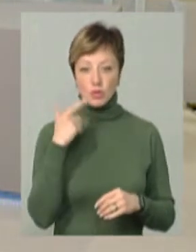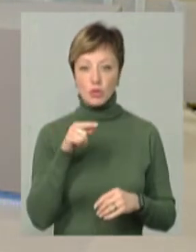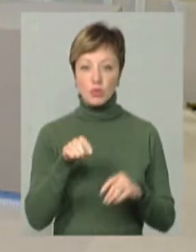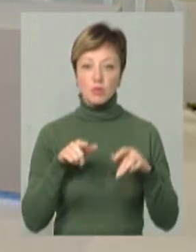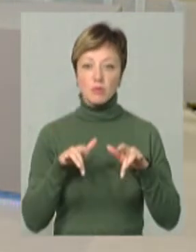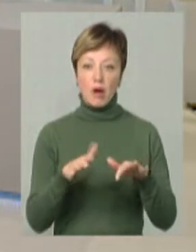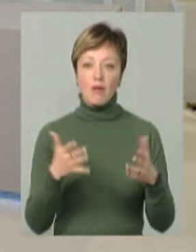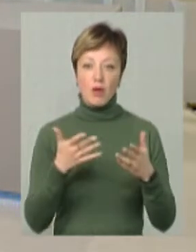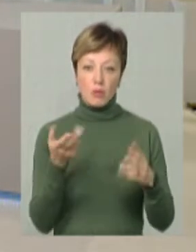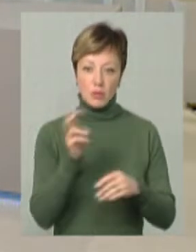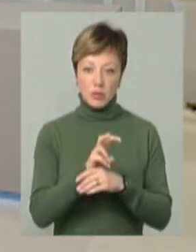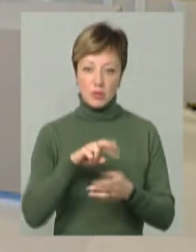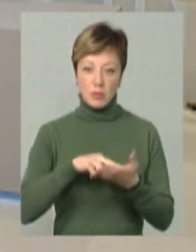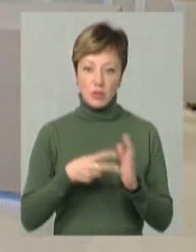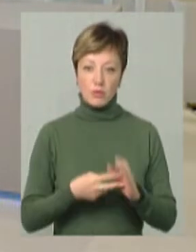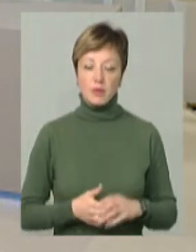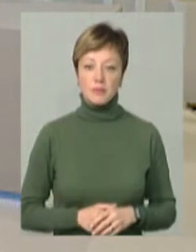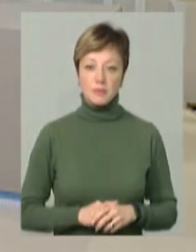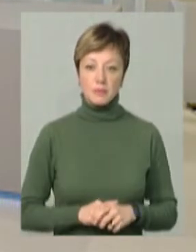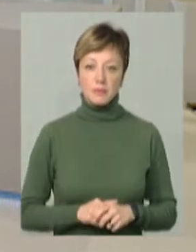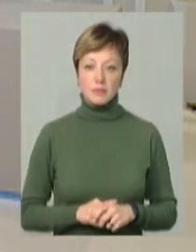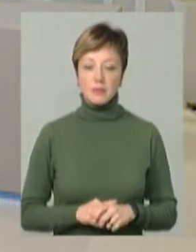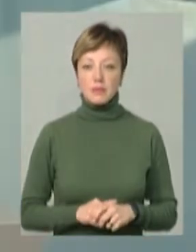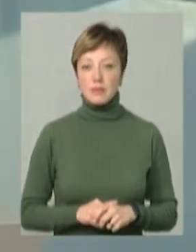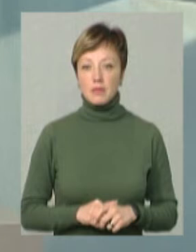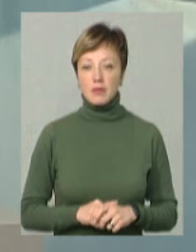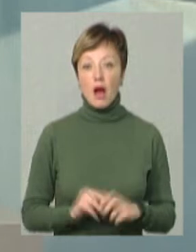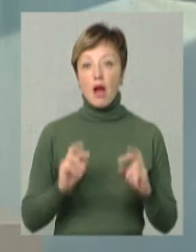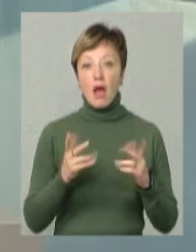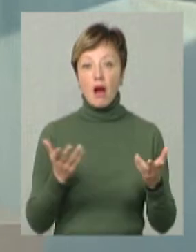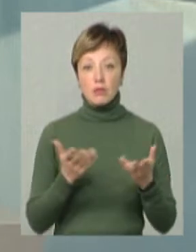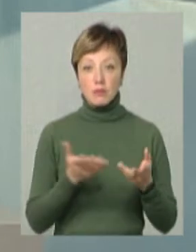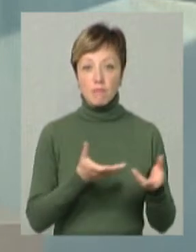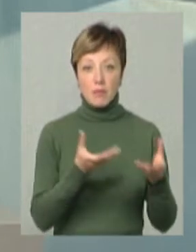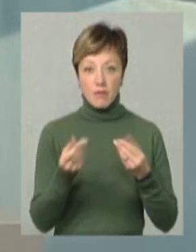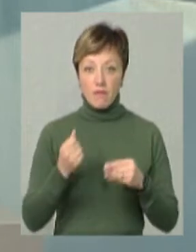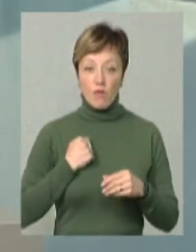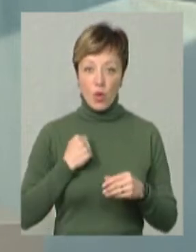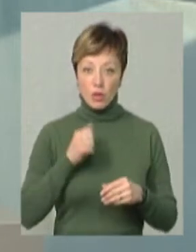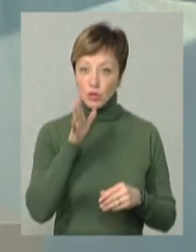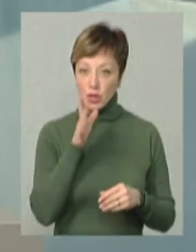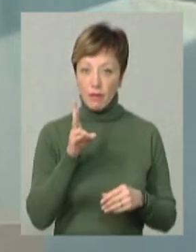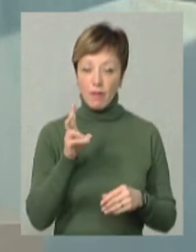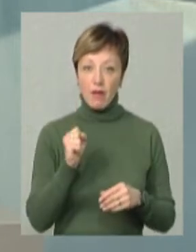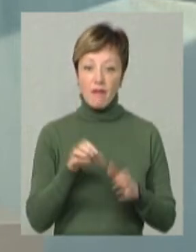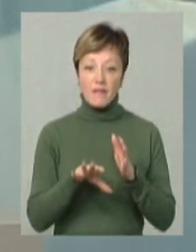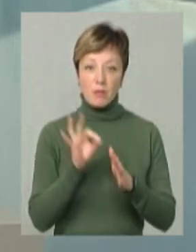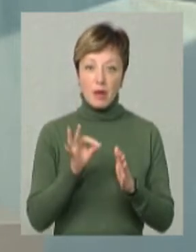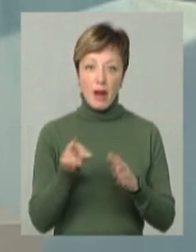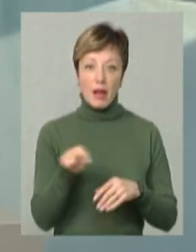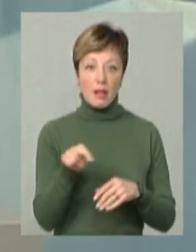ту справу, яку вони запланували. А якось позначився воєнний час на виборі